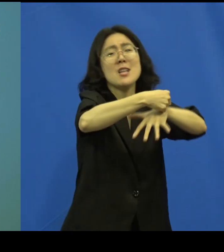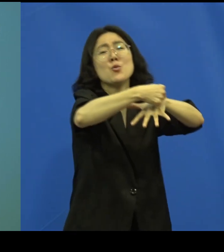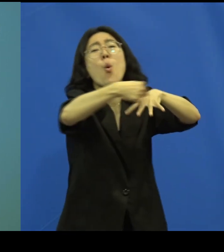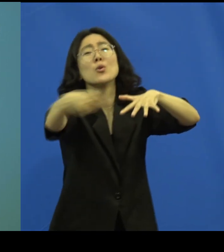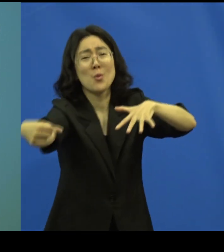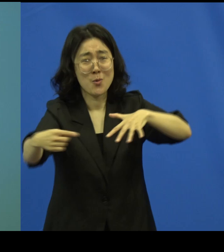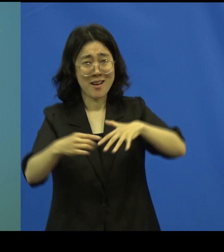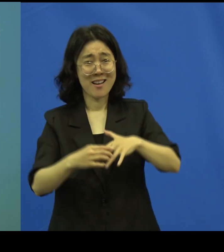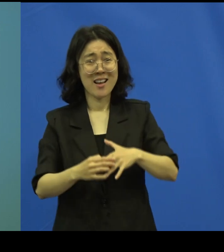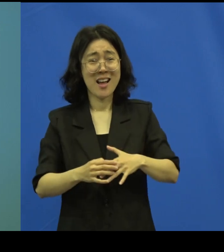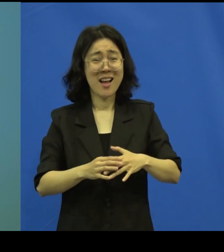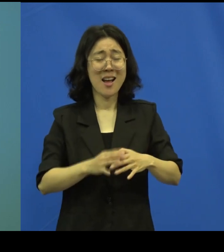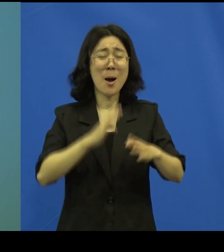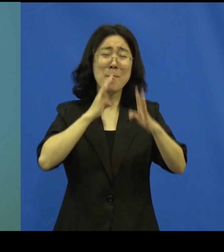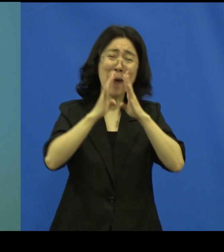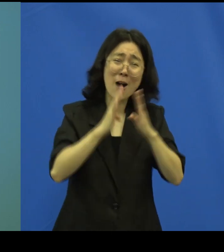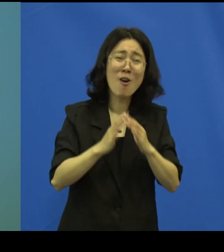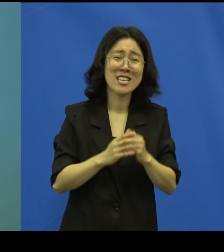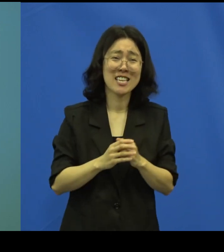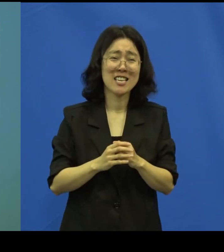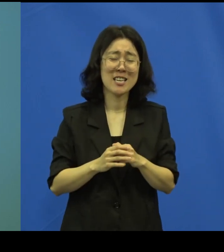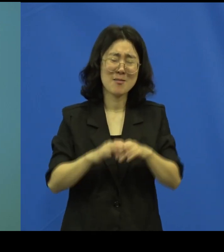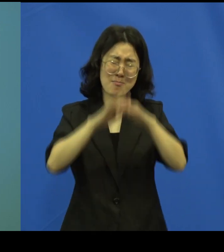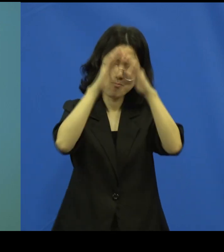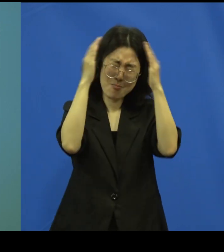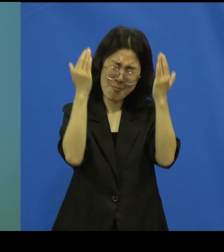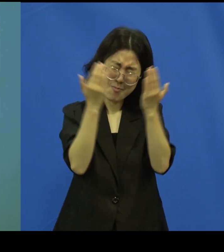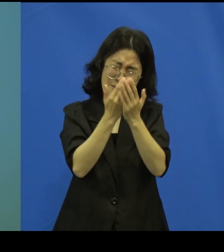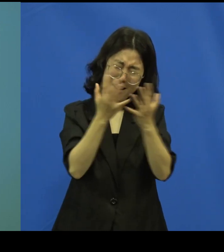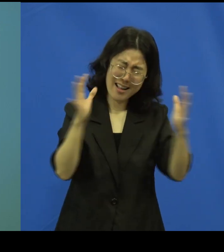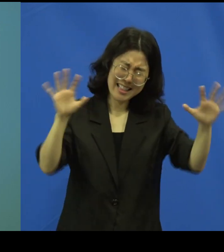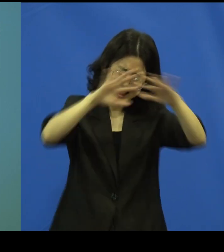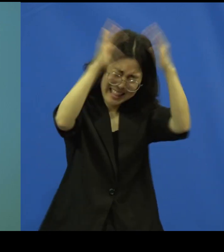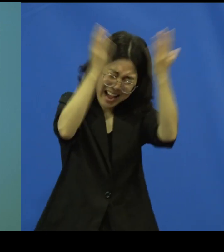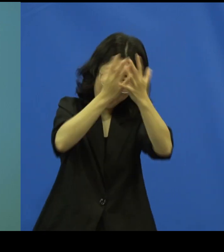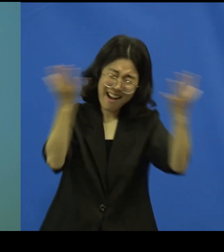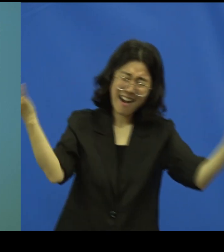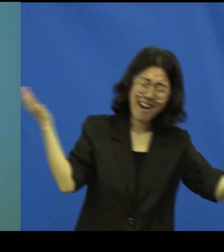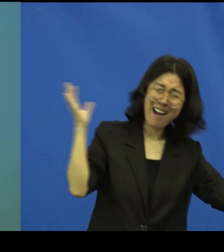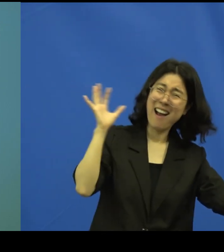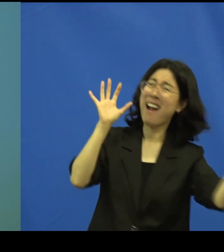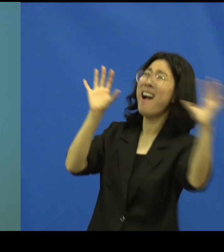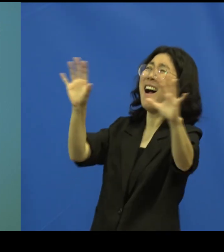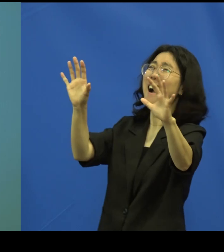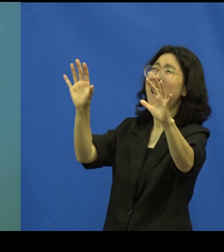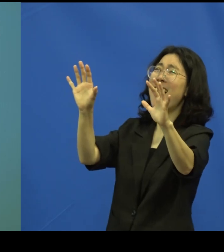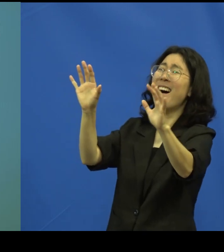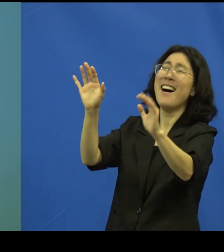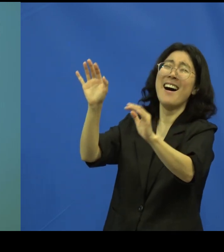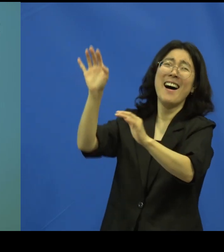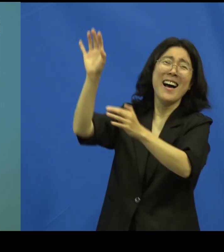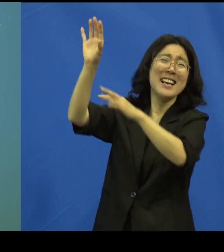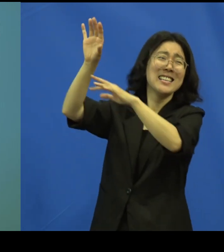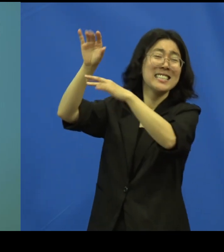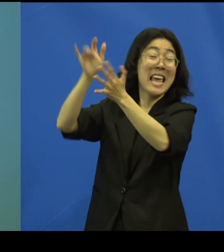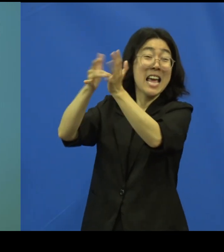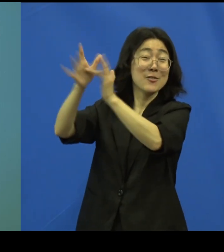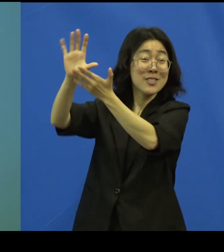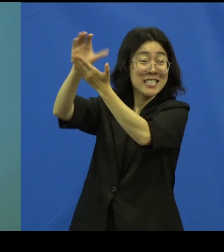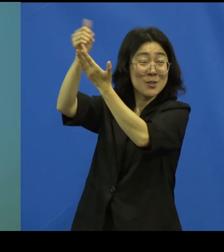민족과 방언이 한 영으로 어린 양을 찬양할 때 크레센도가